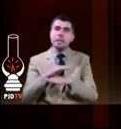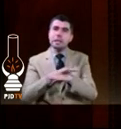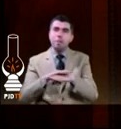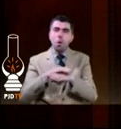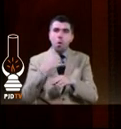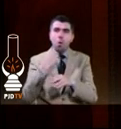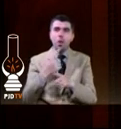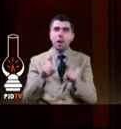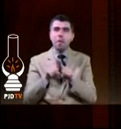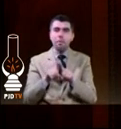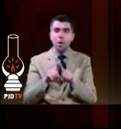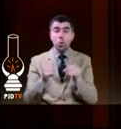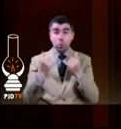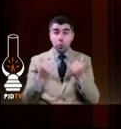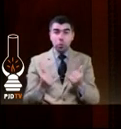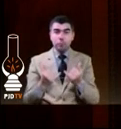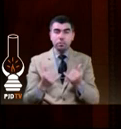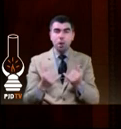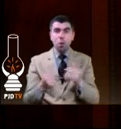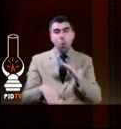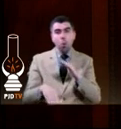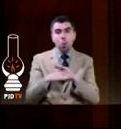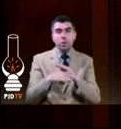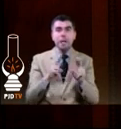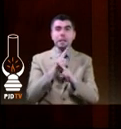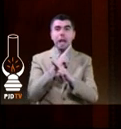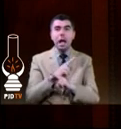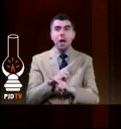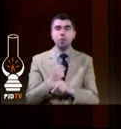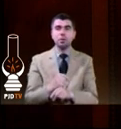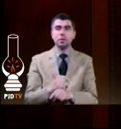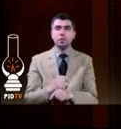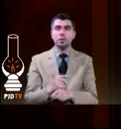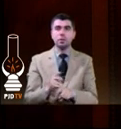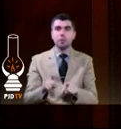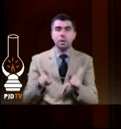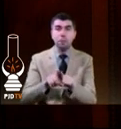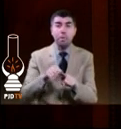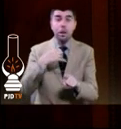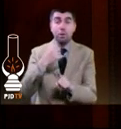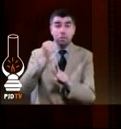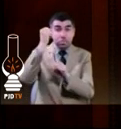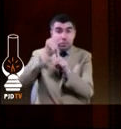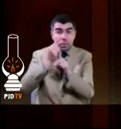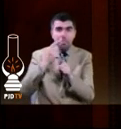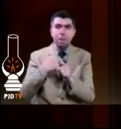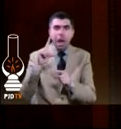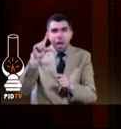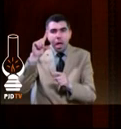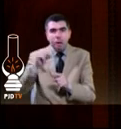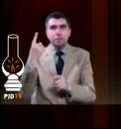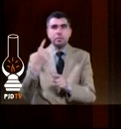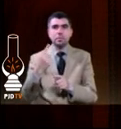واحد النظام كيعطيك واحد القدر باللي غتخرج في التقاعد، أنا غنعطيك غندير واحد الإصلاح اللي غينقص لك واحد